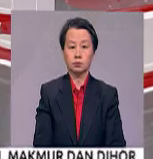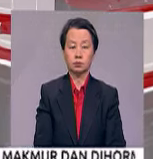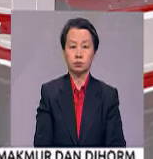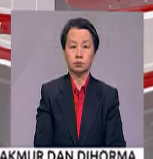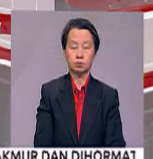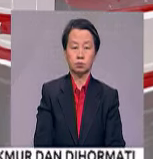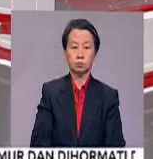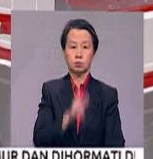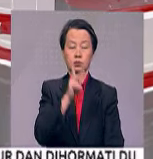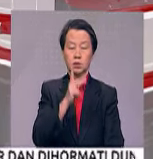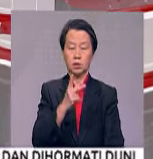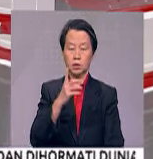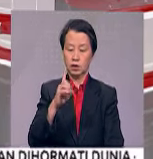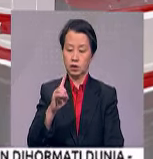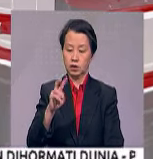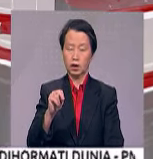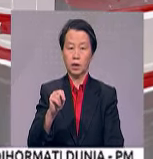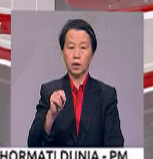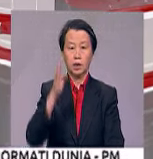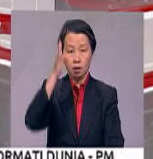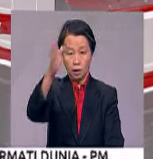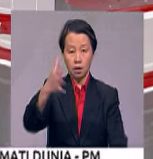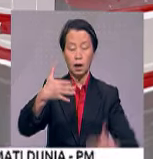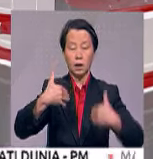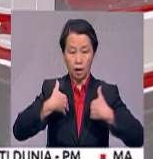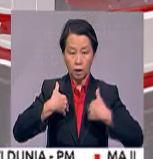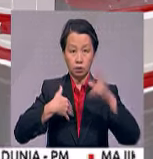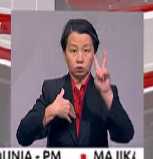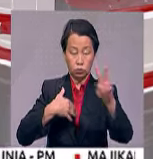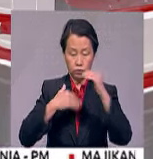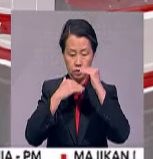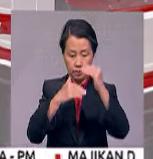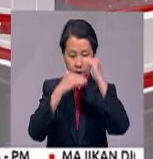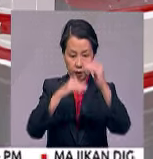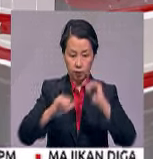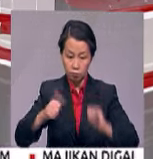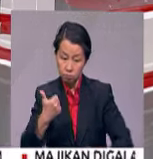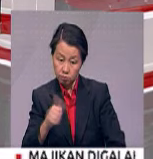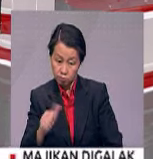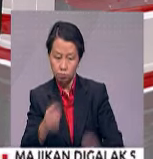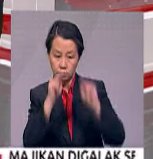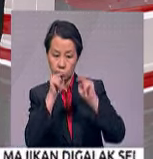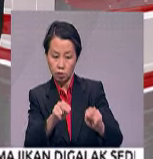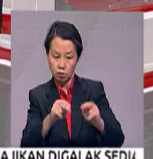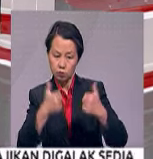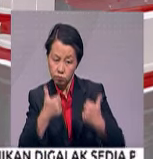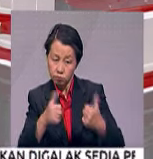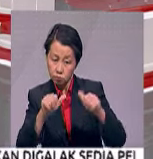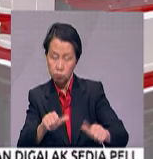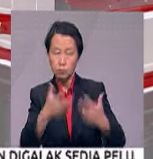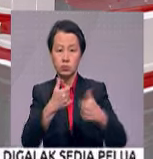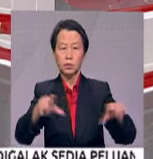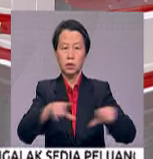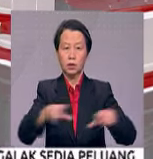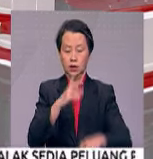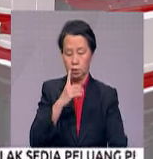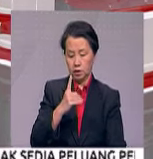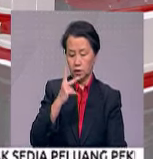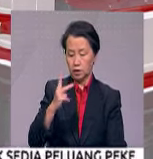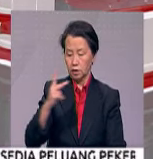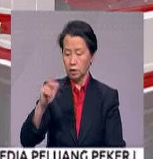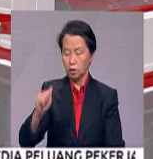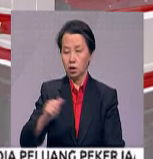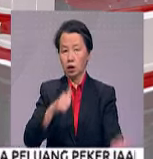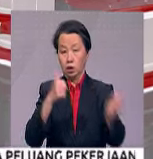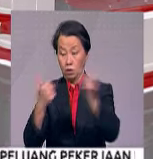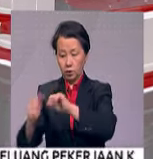Dalam pada itu, Kementerian Dalam Negeri KDN akan mewujudkan dua peringkat penilaian bagi memantau keberkesanan pelaksanaan DKKA